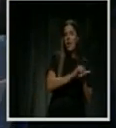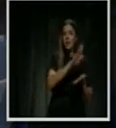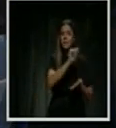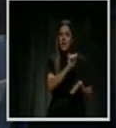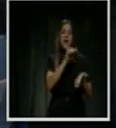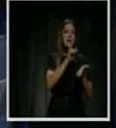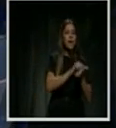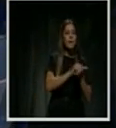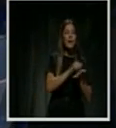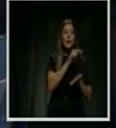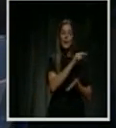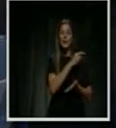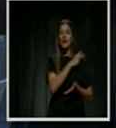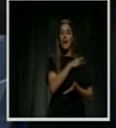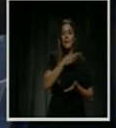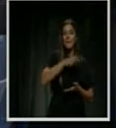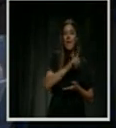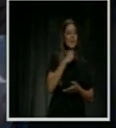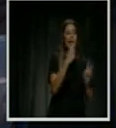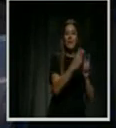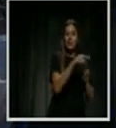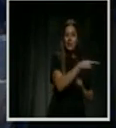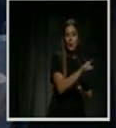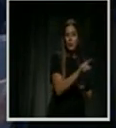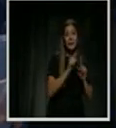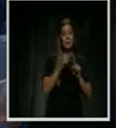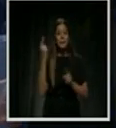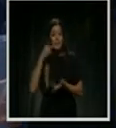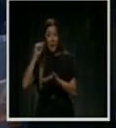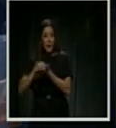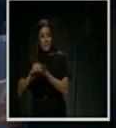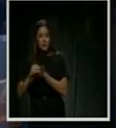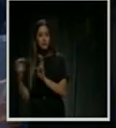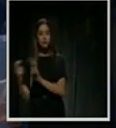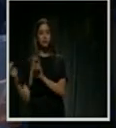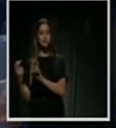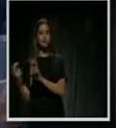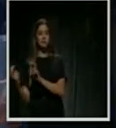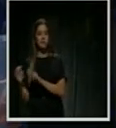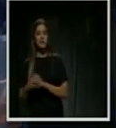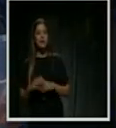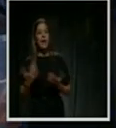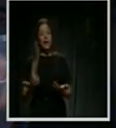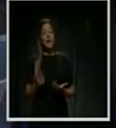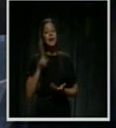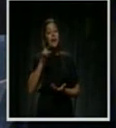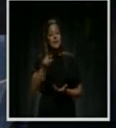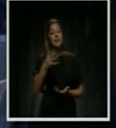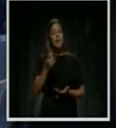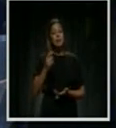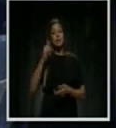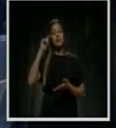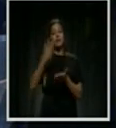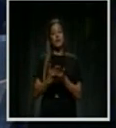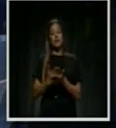il-dawk ma jattakkom. Dik hija d-differenza u għalhekk id-differenza propju narissib trid tagħmilha int. Jekk trid